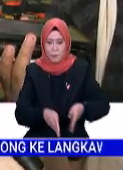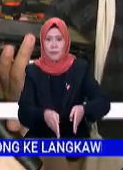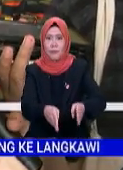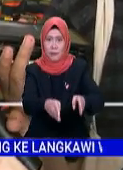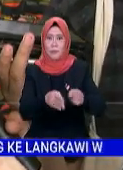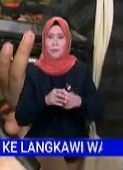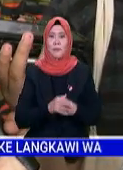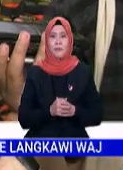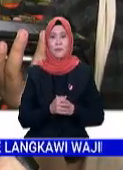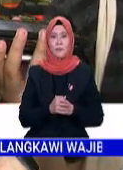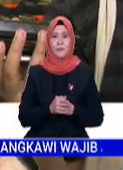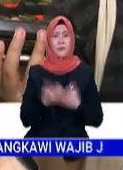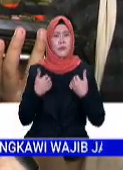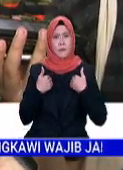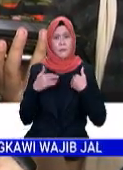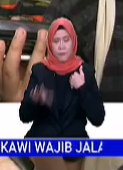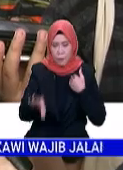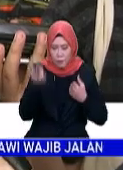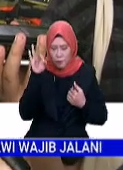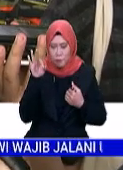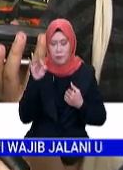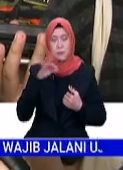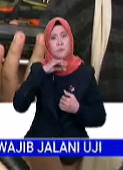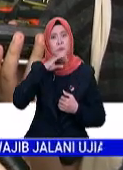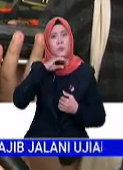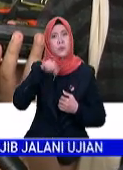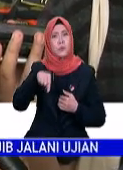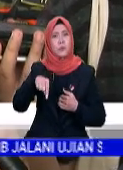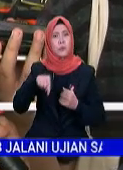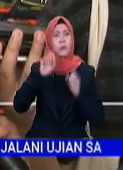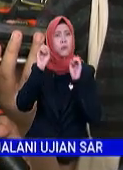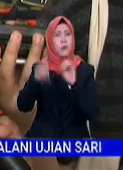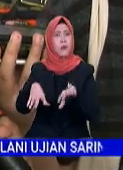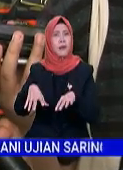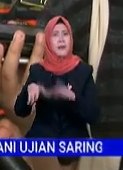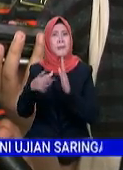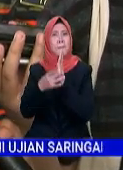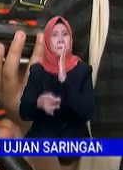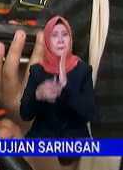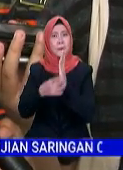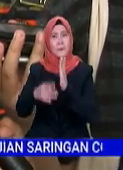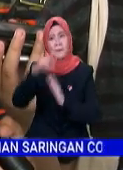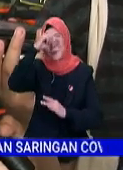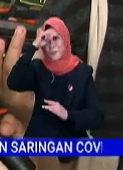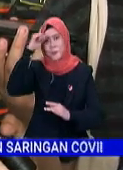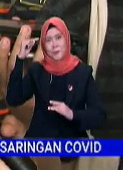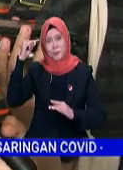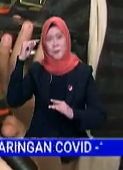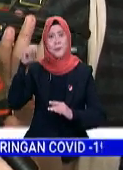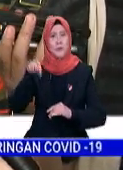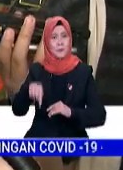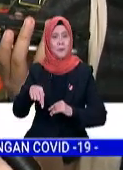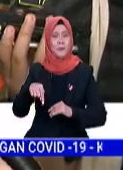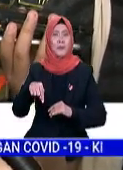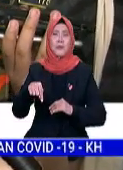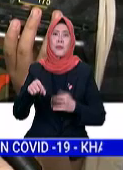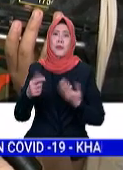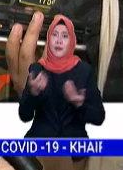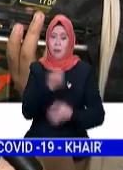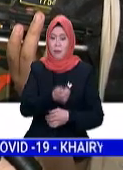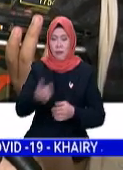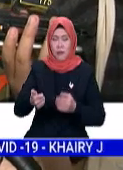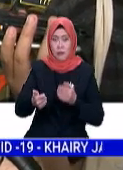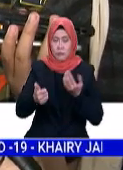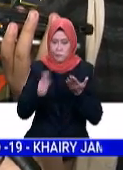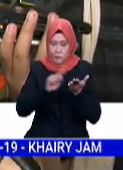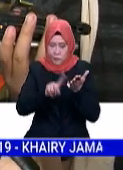sisa buangan yang kelihatan seperti minyak hitam. Dan yang confirmnya alat pengesan kita